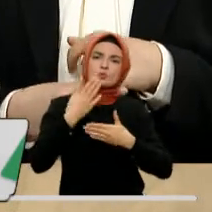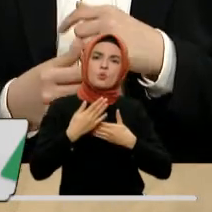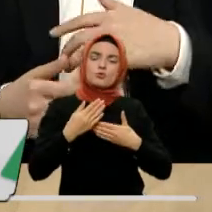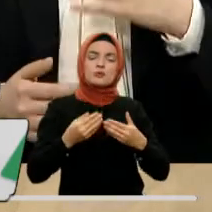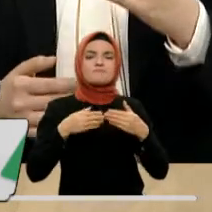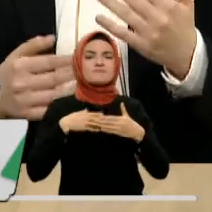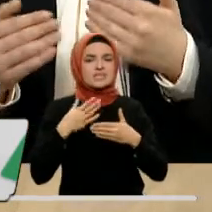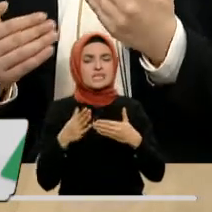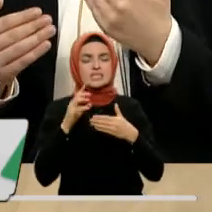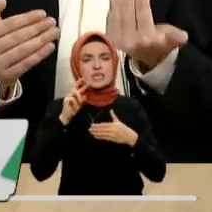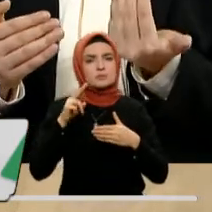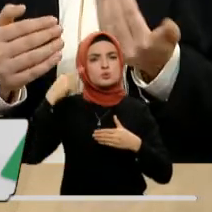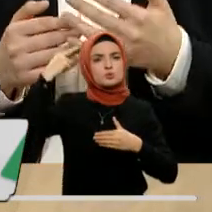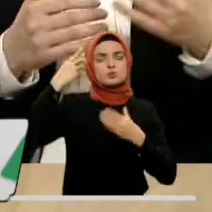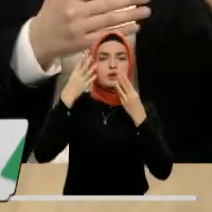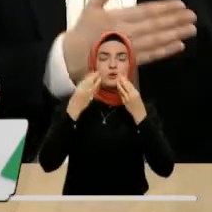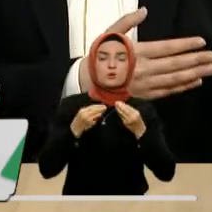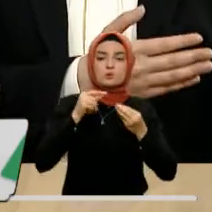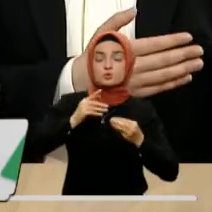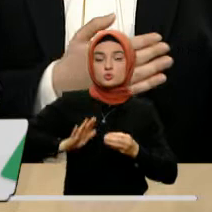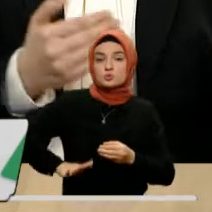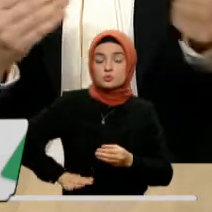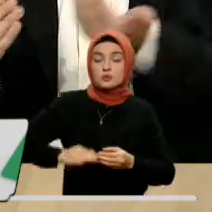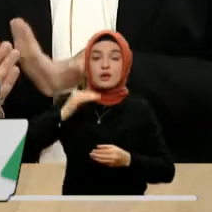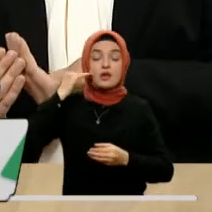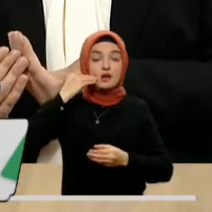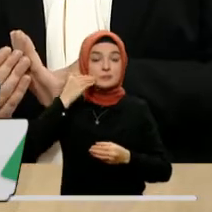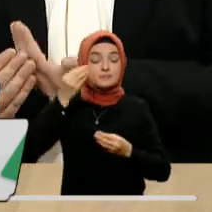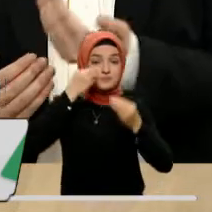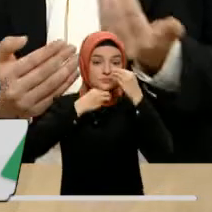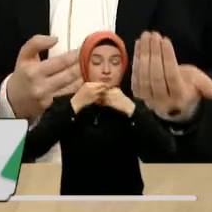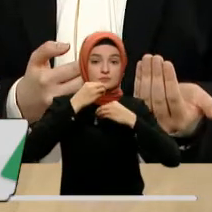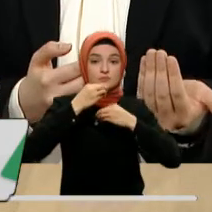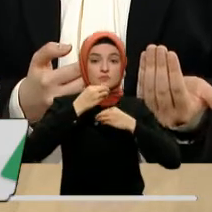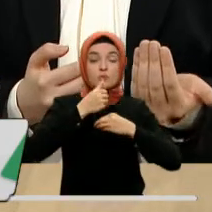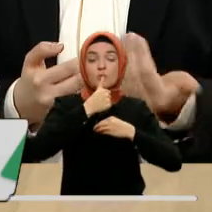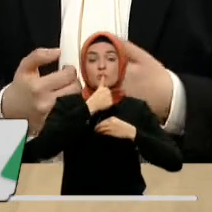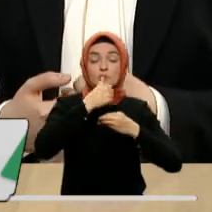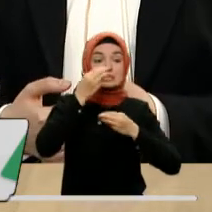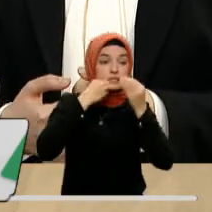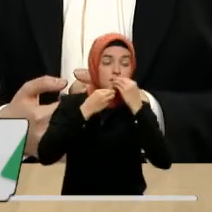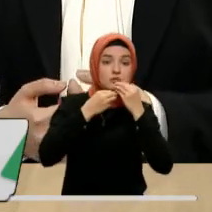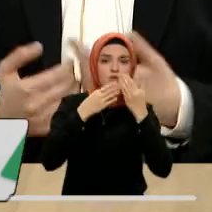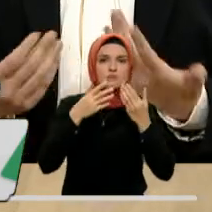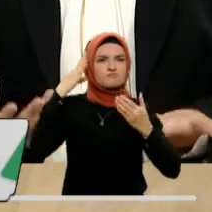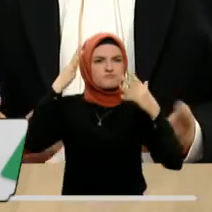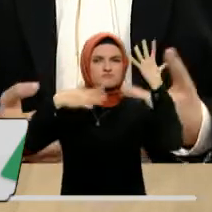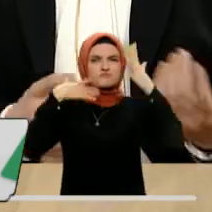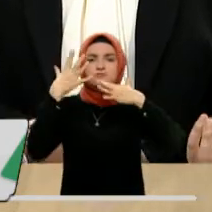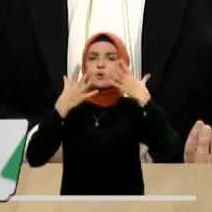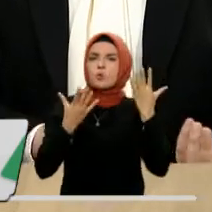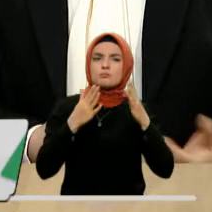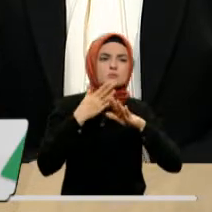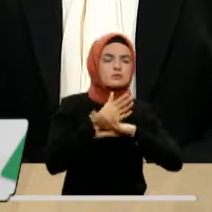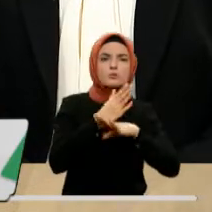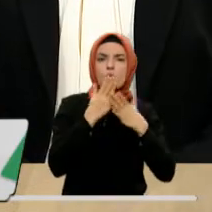başlıyor. Bu çocuk da haliyle yani anneanne yediriyor, anne yeme diyor, baba ara ara yediriyor. Kafası karışıyor. Hangisi doğru, nasıl